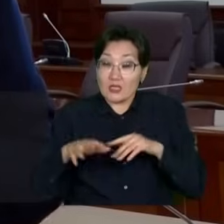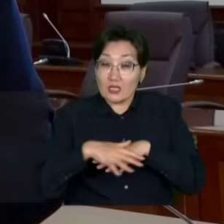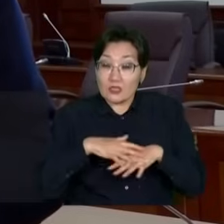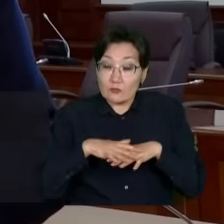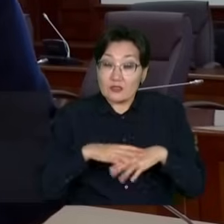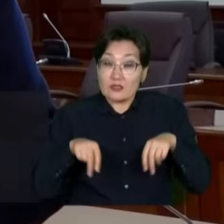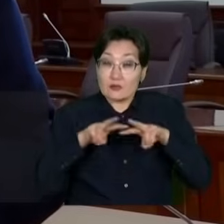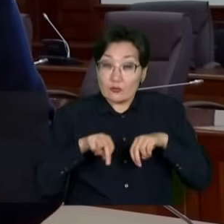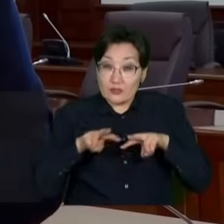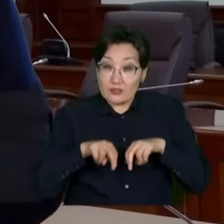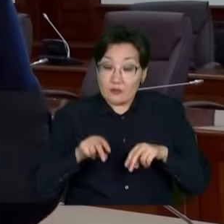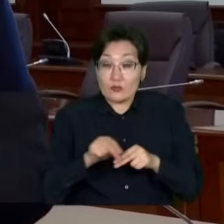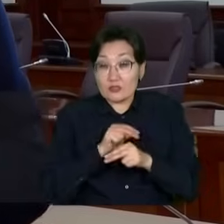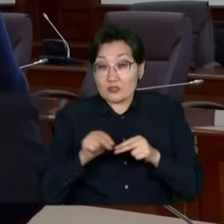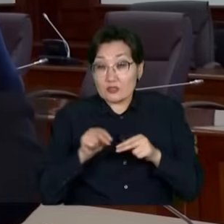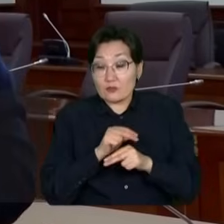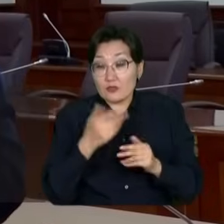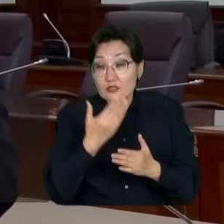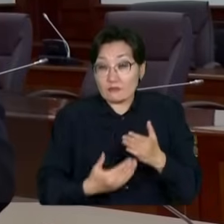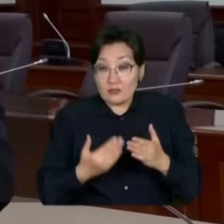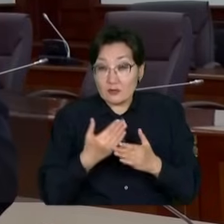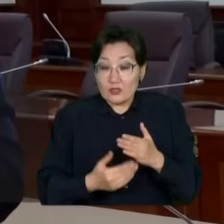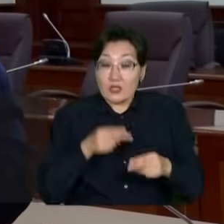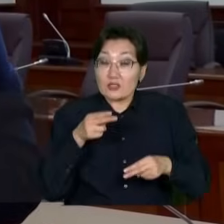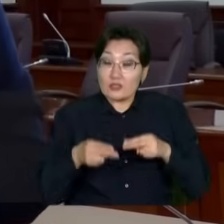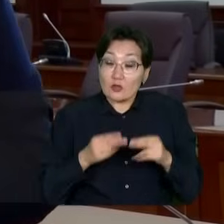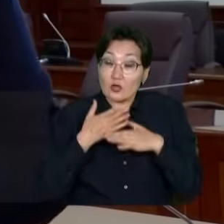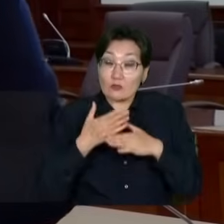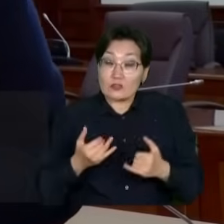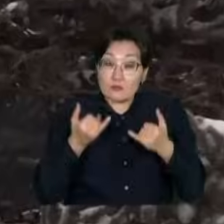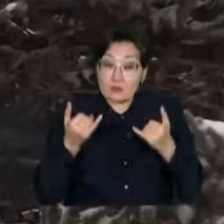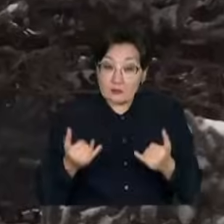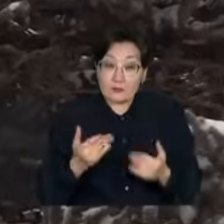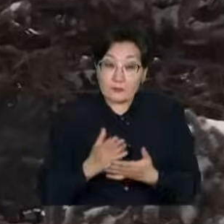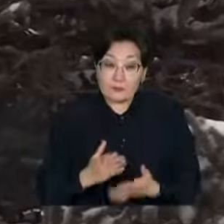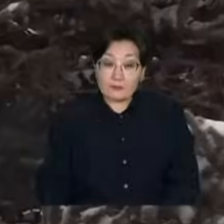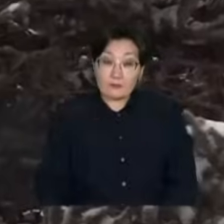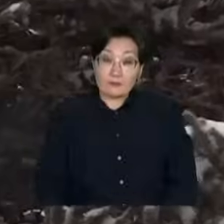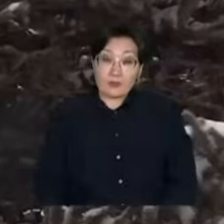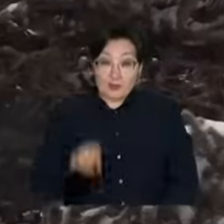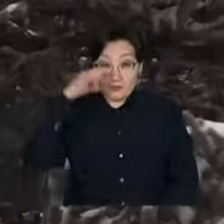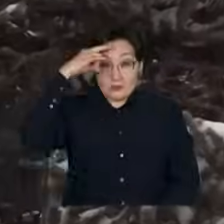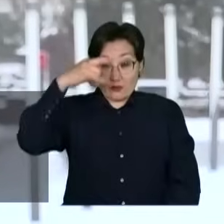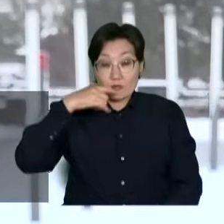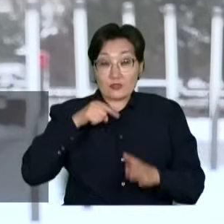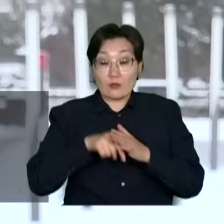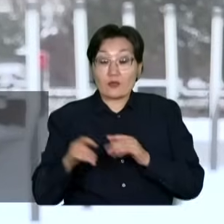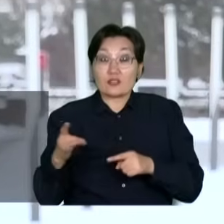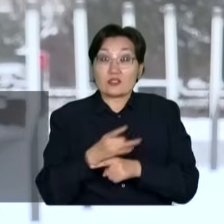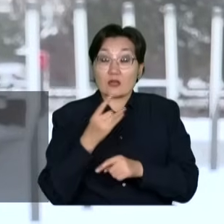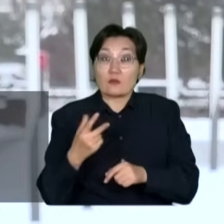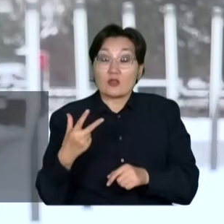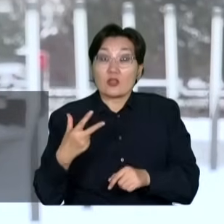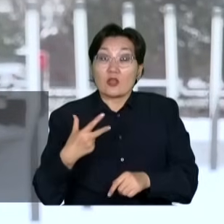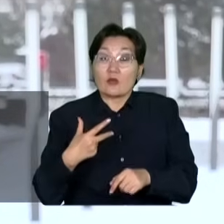диагностикалық, консультативтік типті мини-инвазивті хирургиялық көмектер көрсетілді. Қазақстанның ішінде бір реттік